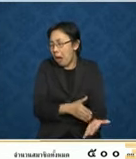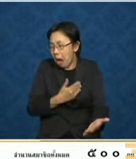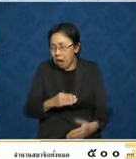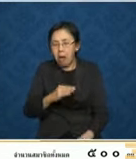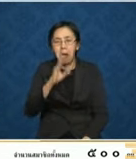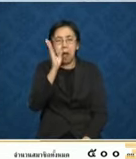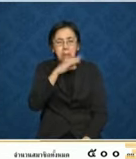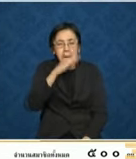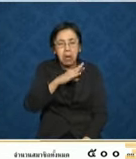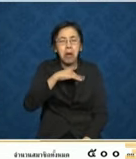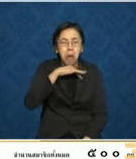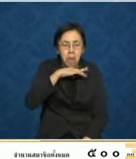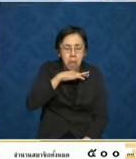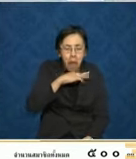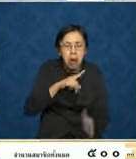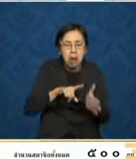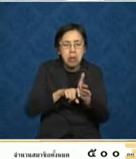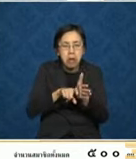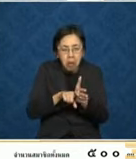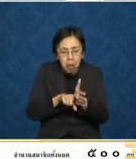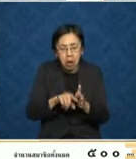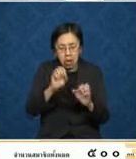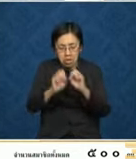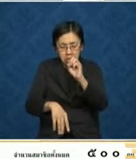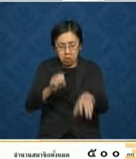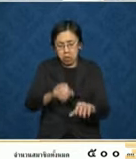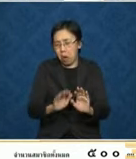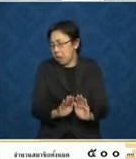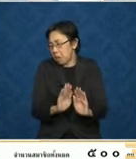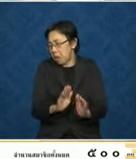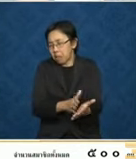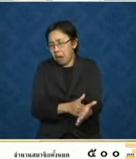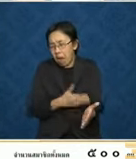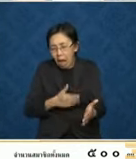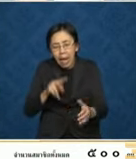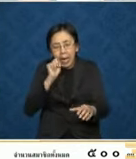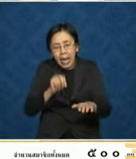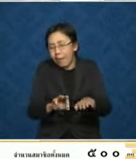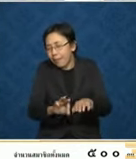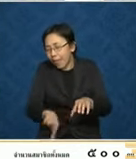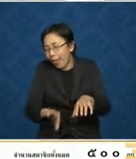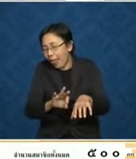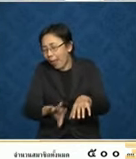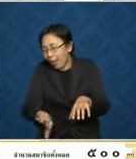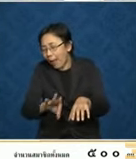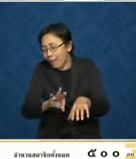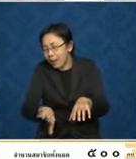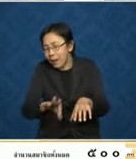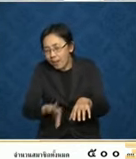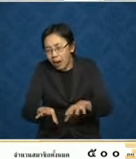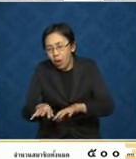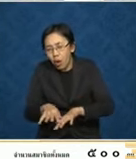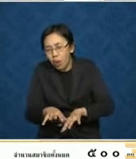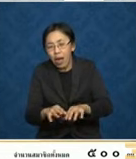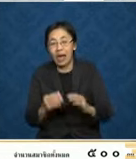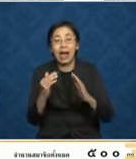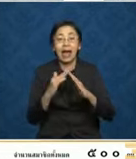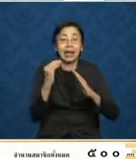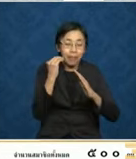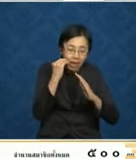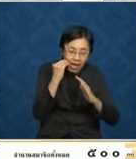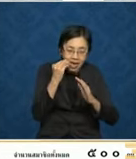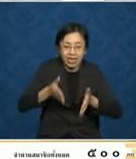ถ้าดูแลไม่ดีเก็บขยะไม่ดีหมักหมมนานๆน้ํามันก็รั่วไหลในบ้านในถ